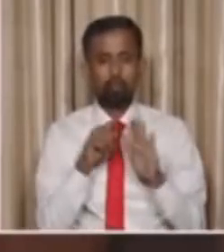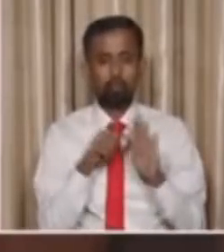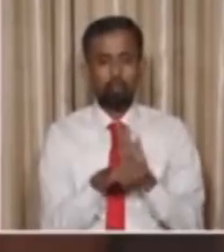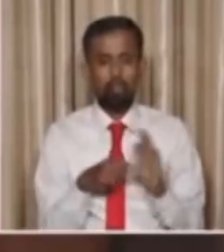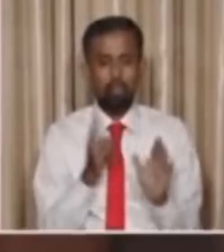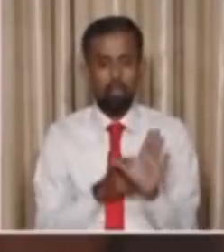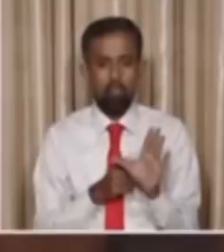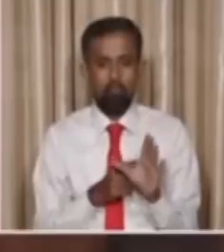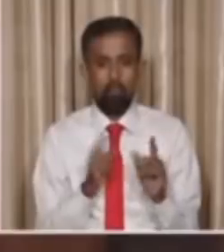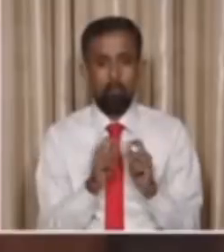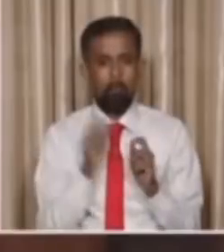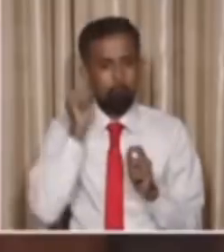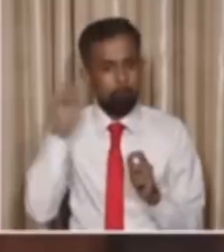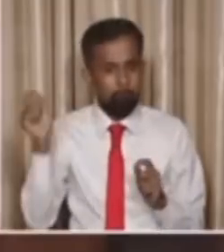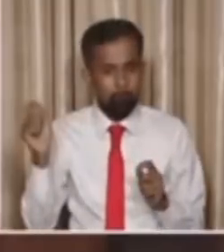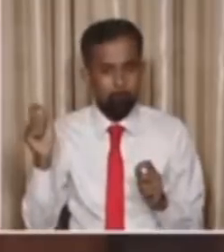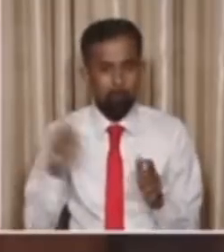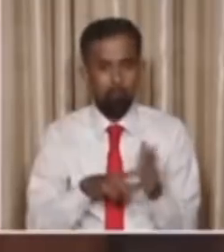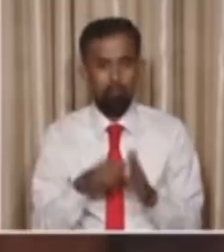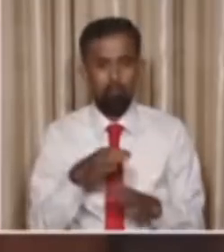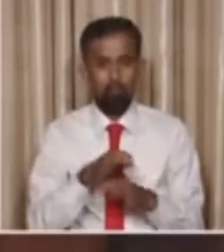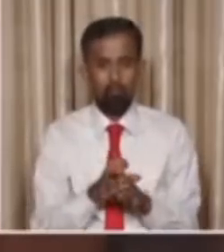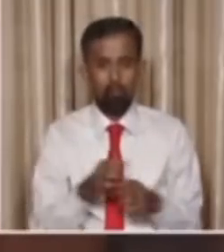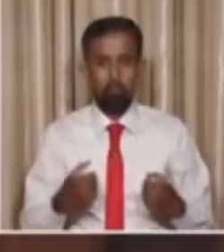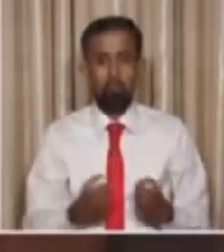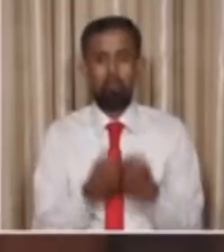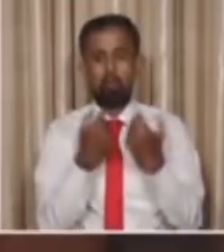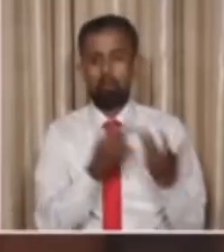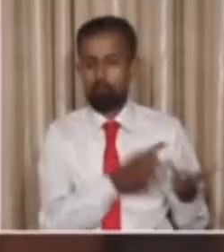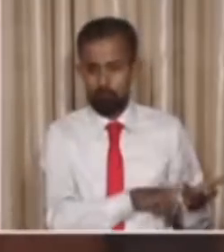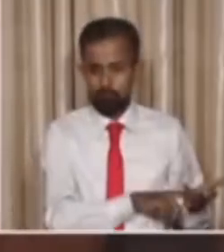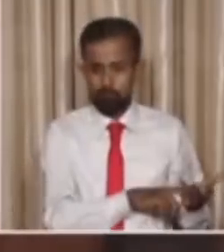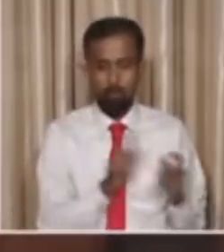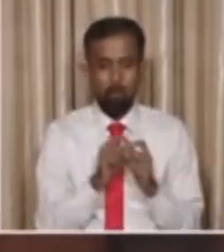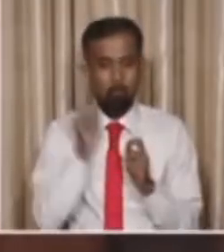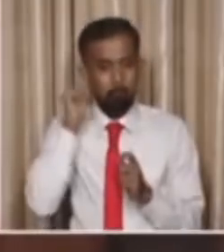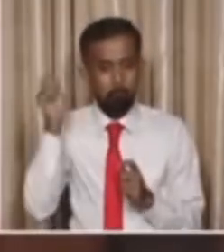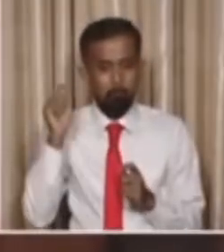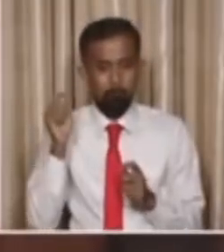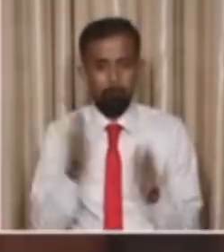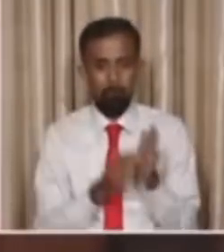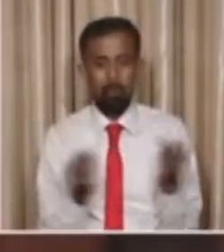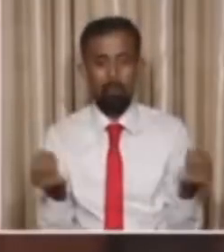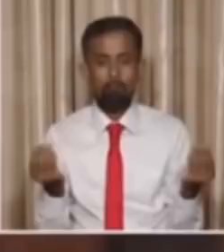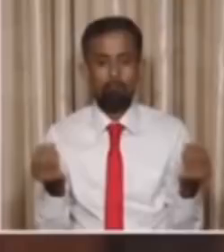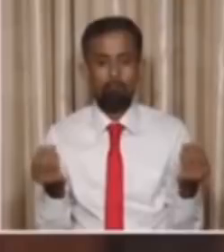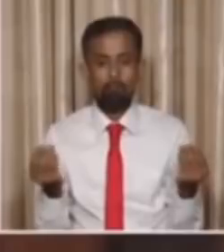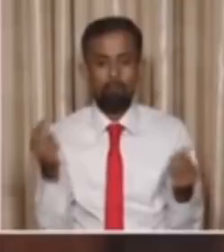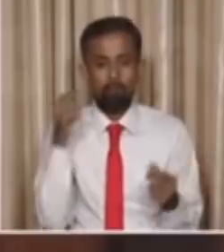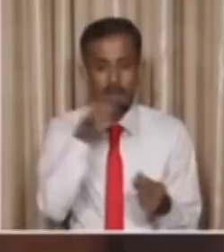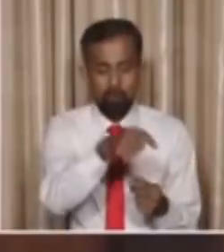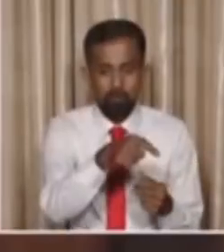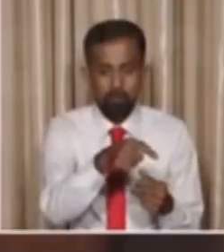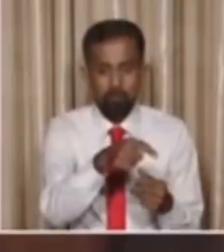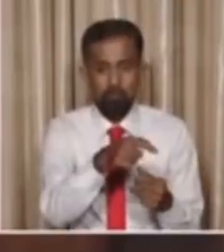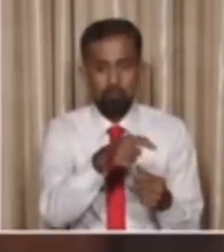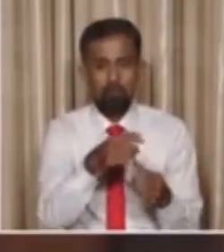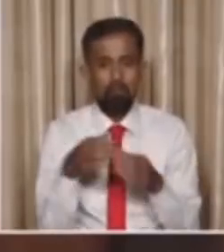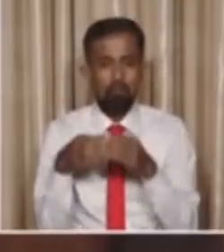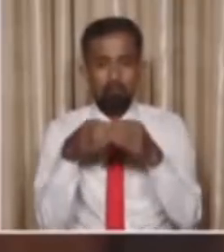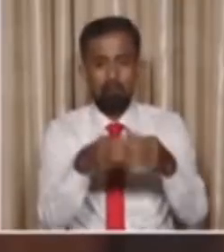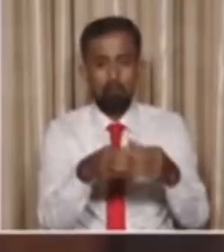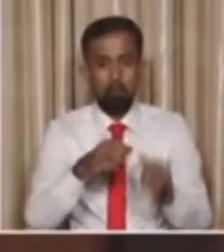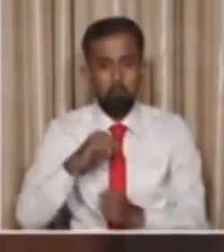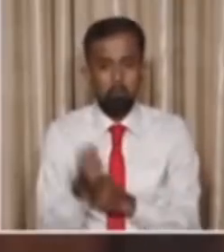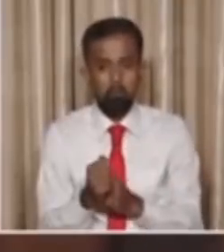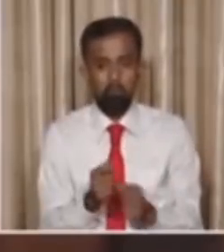දිස්ත්‍රික්කෙම මඩකලපොළ දිස්ත්‍රික්කේ පුරාවිද්‍යාවක සම්බන්ධ ගැටුමක් ඇති කරගෙන තියෙනවා. මඩකලපොළ දිස්ත්‍රික්කේ මහවැලිය ගස්වල ගිහිල්ලි වරලා එතන යම් කණ්ඩායමක්